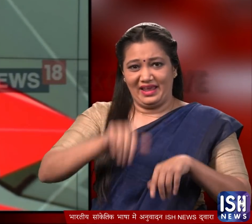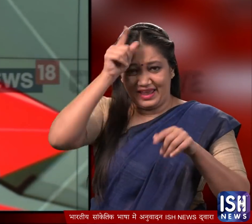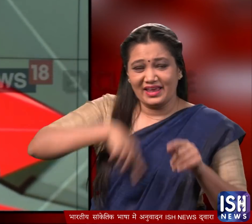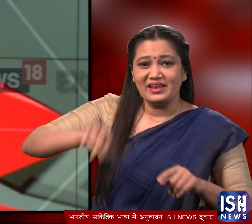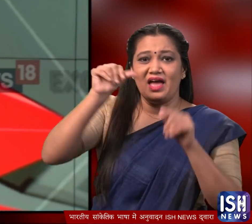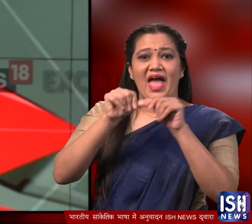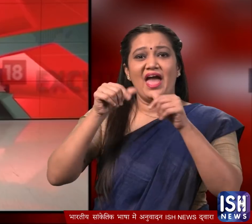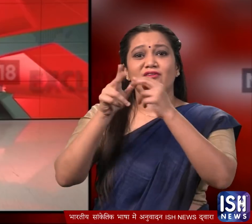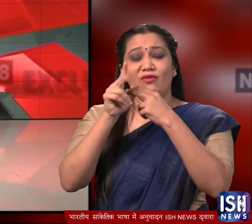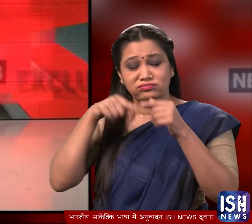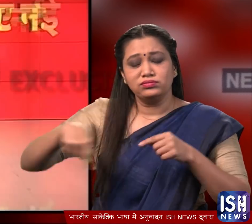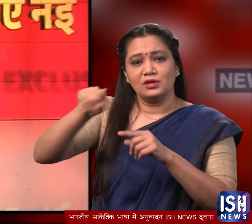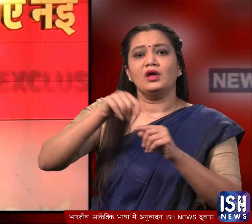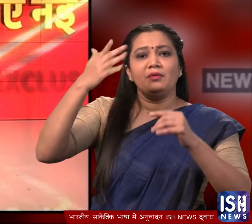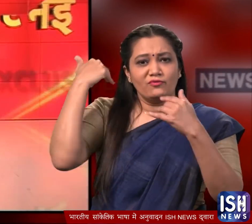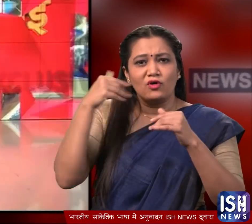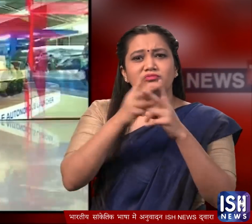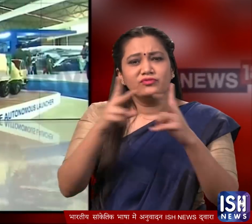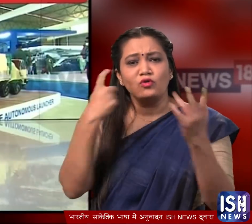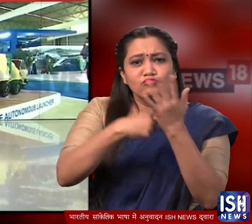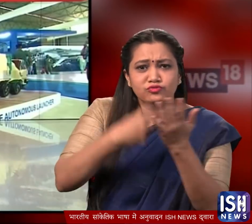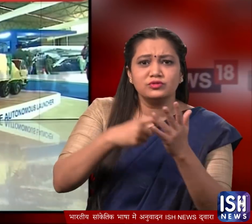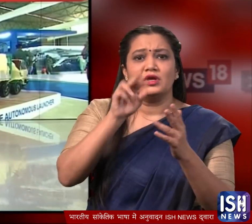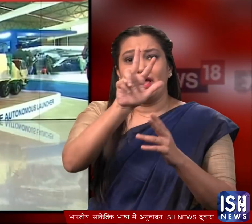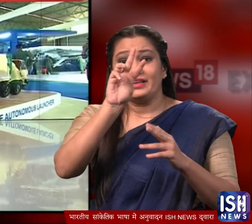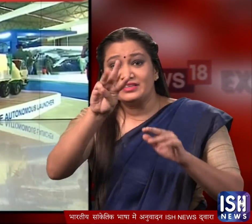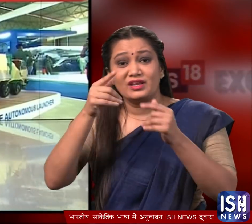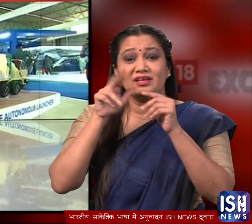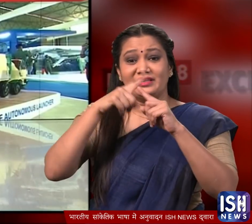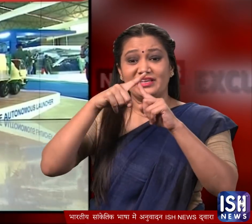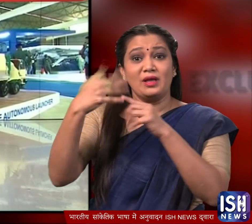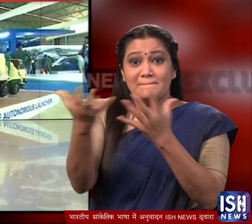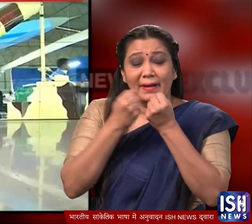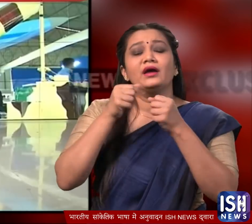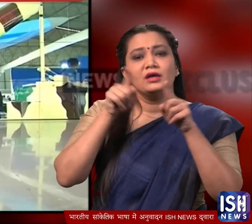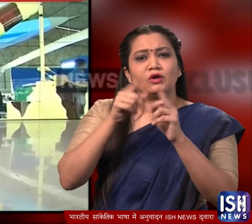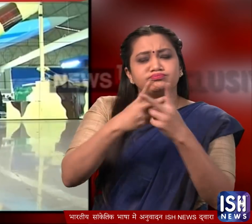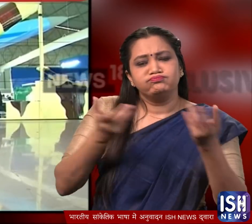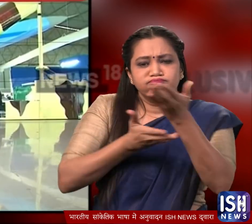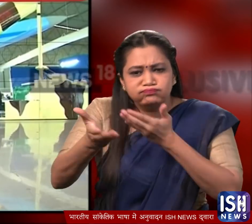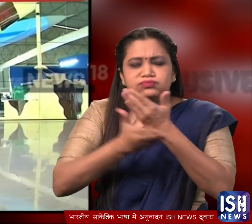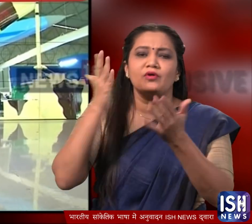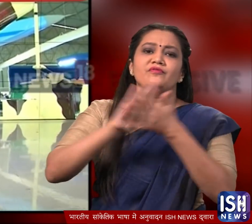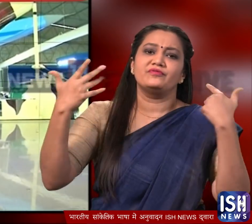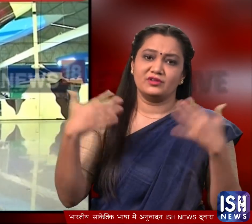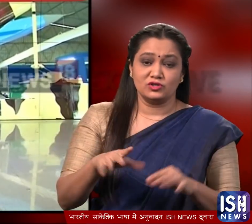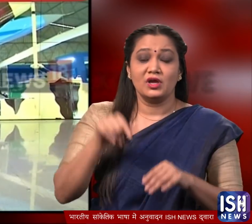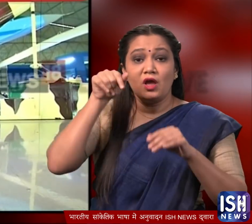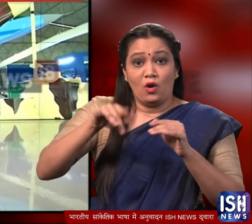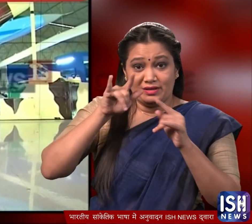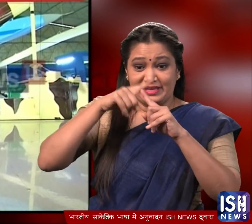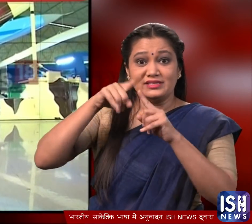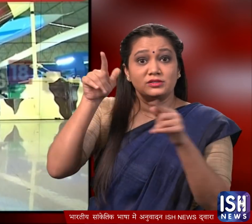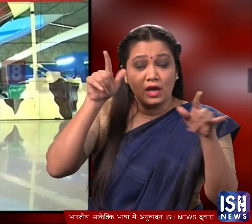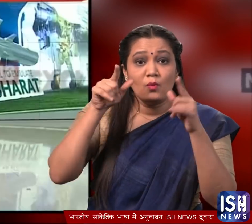83 तेजस विमान के सौदे से जुड़ी औपचारिकताएं पूरी की। नई जानकारी ये है कि नए तेजस विमानों के साथ ब्रह्मोस मिसाइल का एक